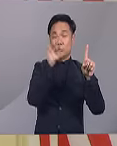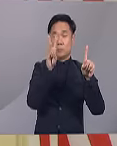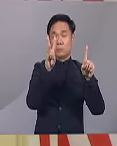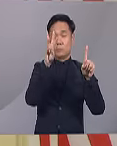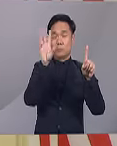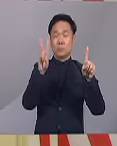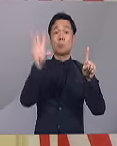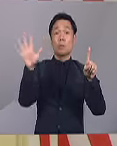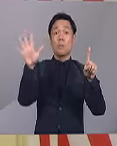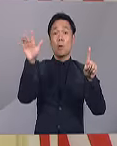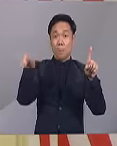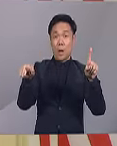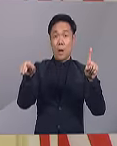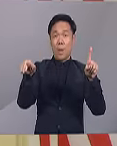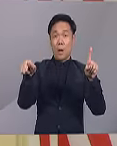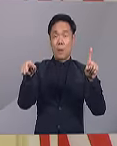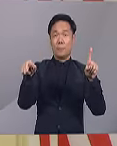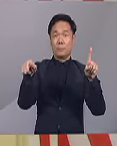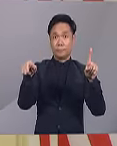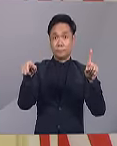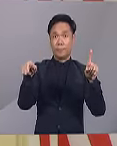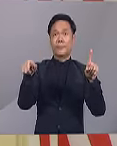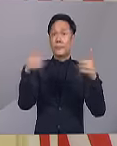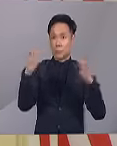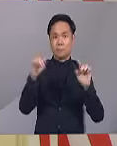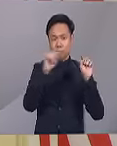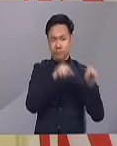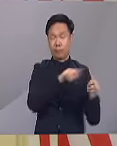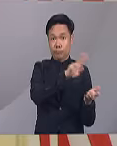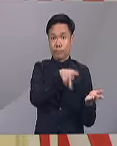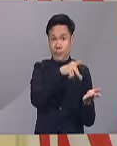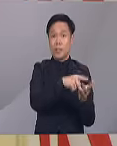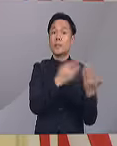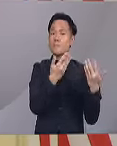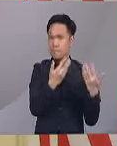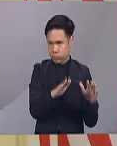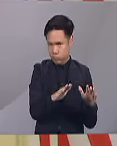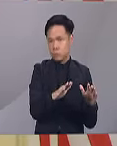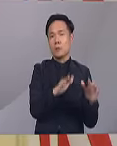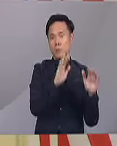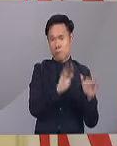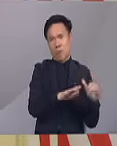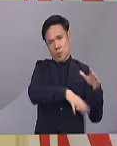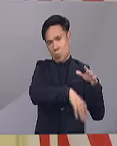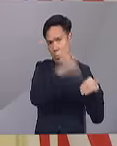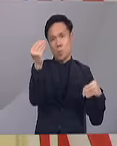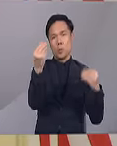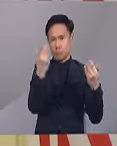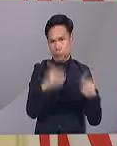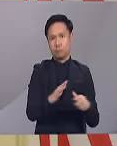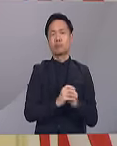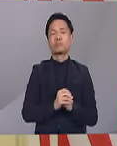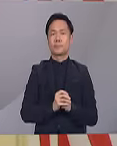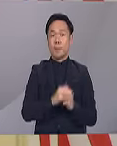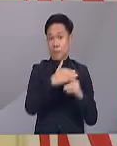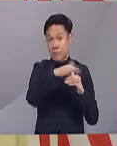31,865 individu yang telah pun dikuarantin telah selesai menjalani tempoh kuarantin mereka